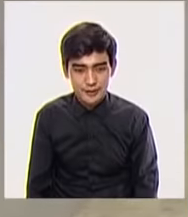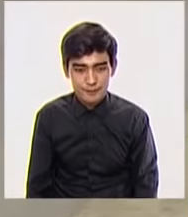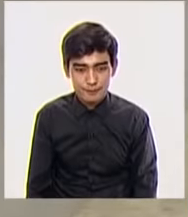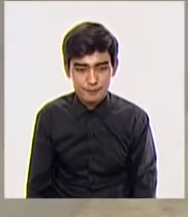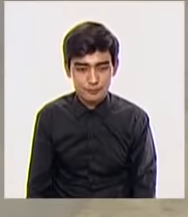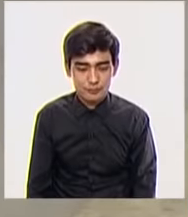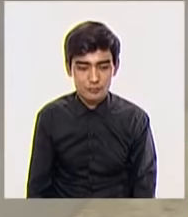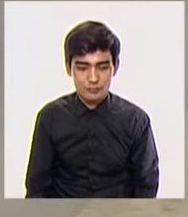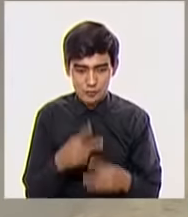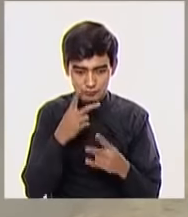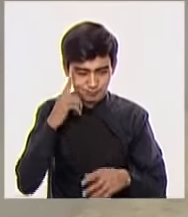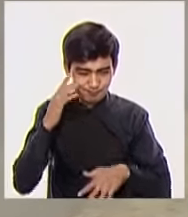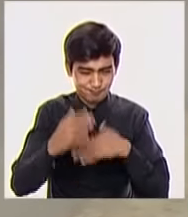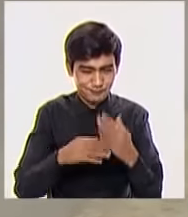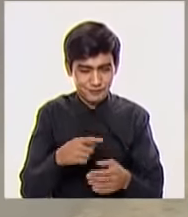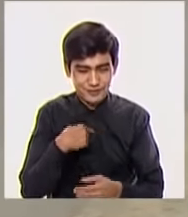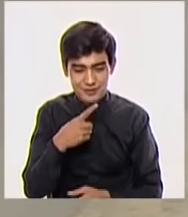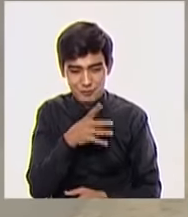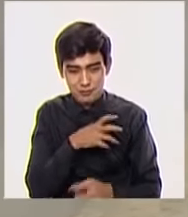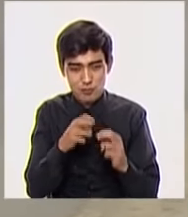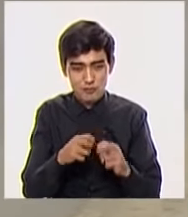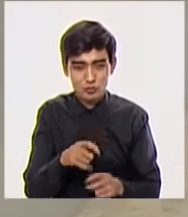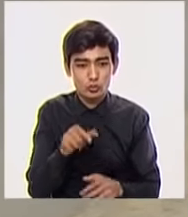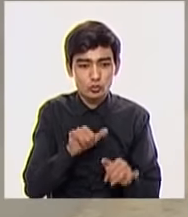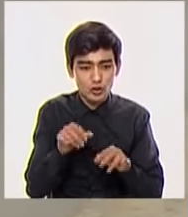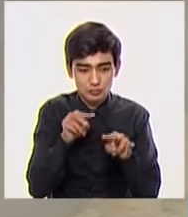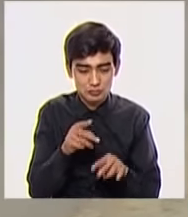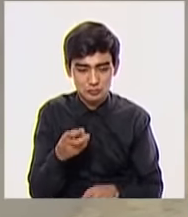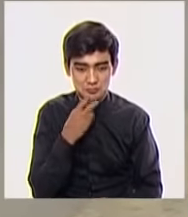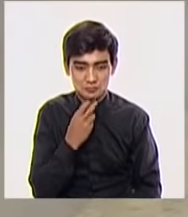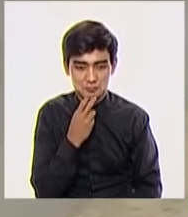Вообще, вакханалия какая-то. Говорю этому проверяющему, ты куда смотришь, смеется.